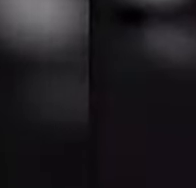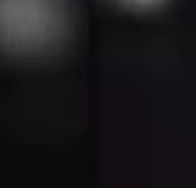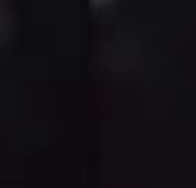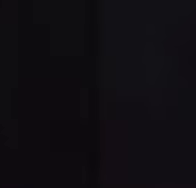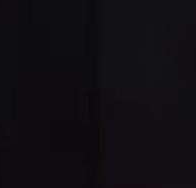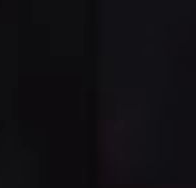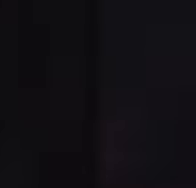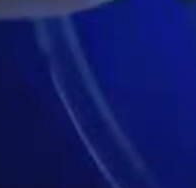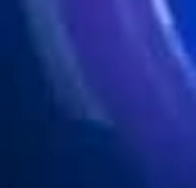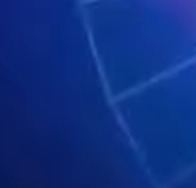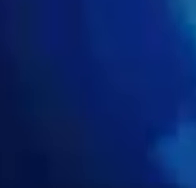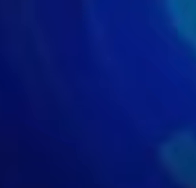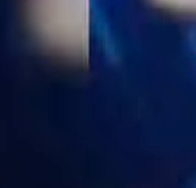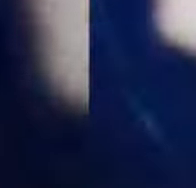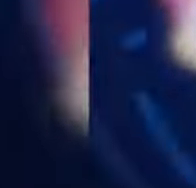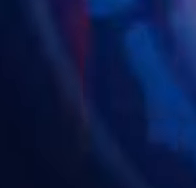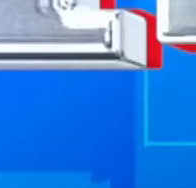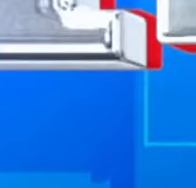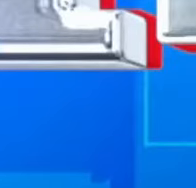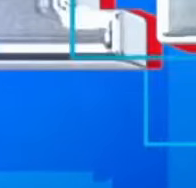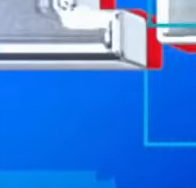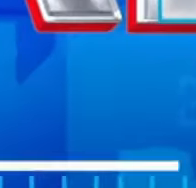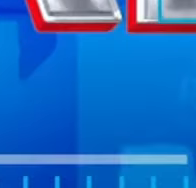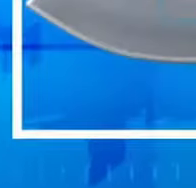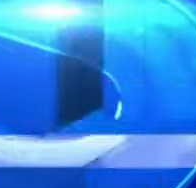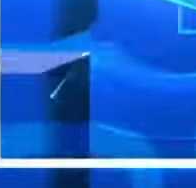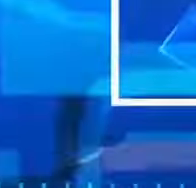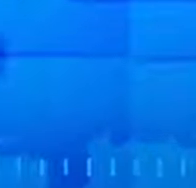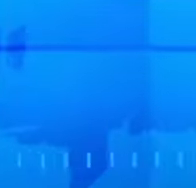Soriano ang inyong saksi.